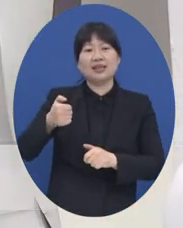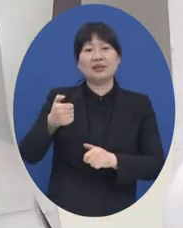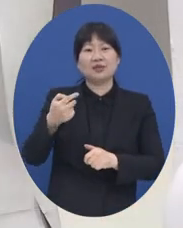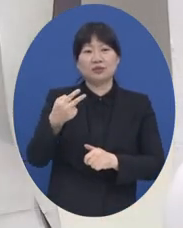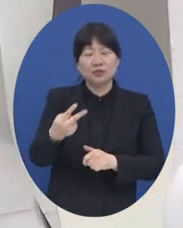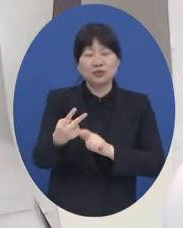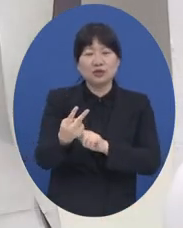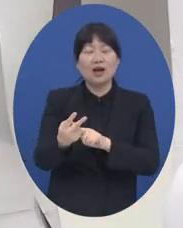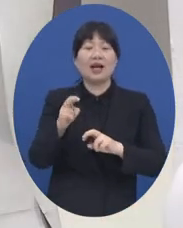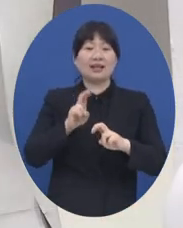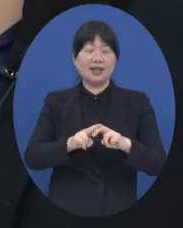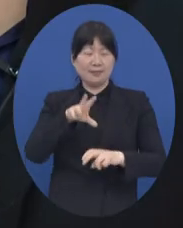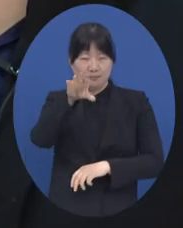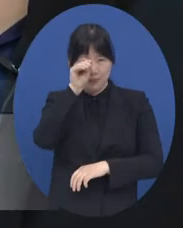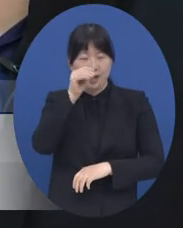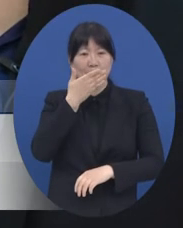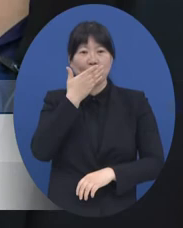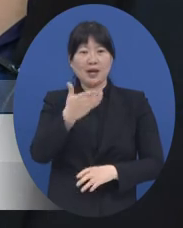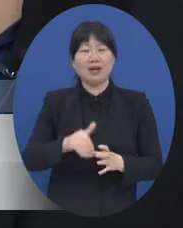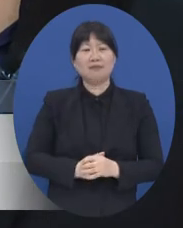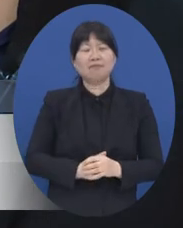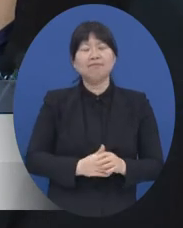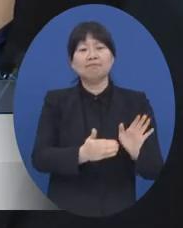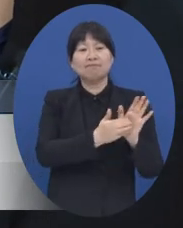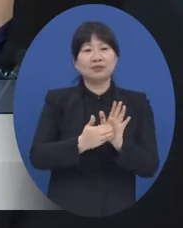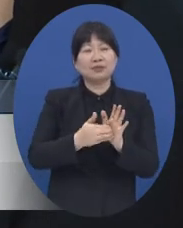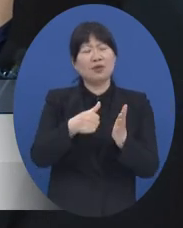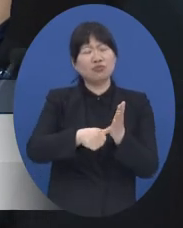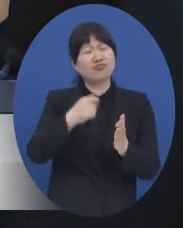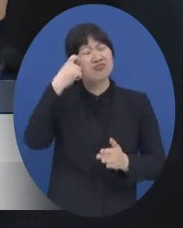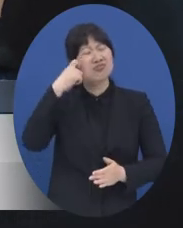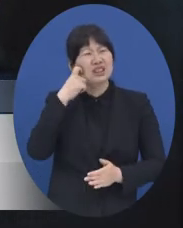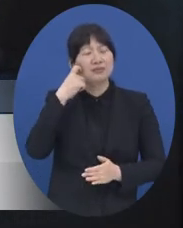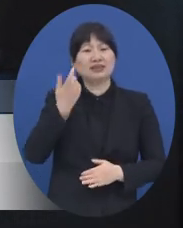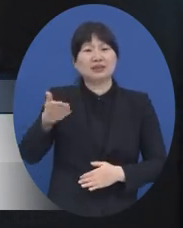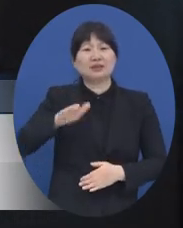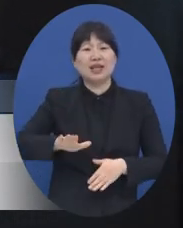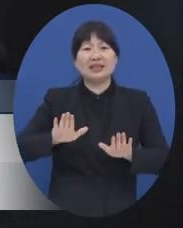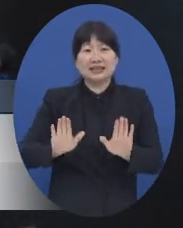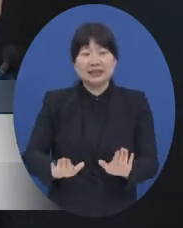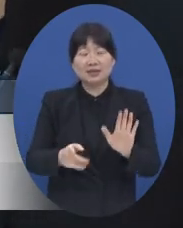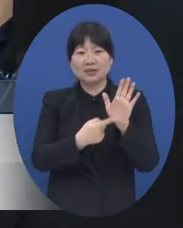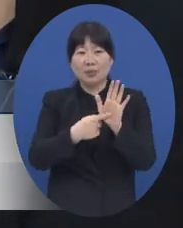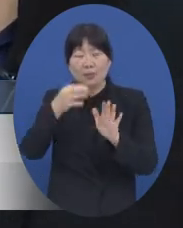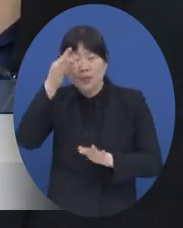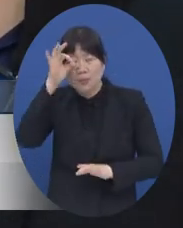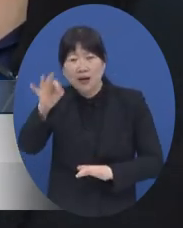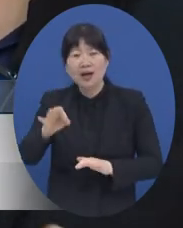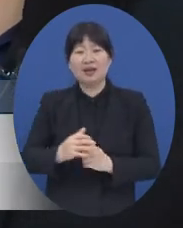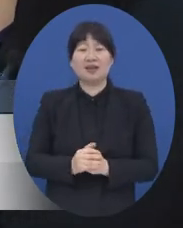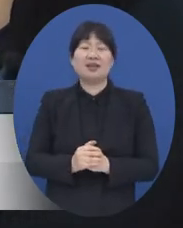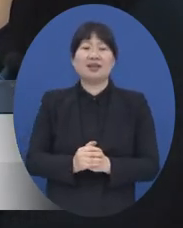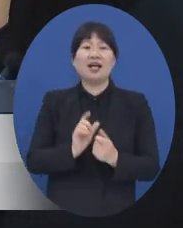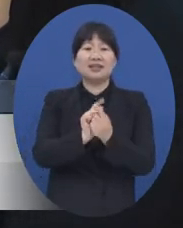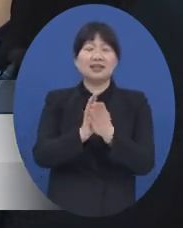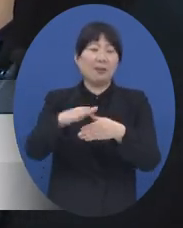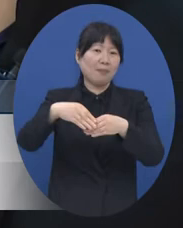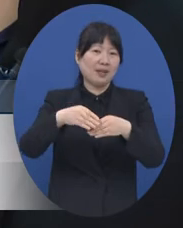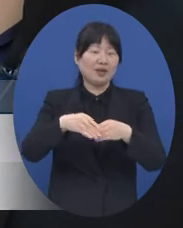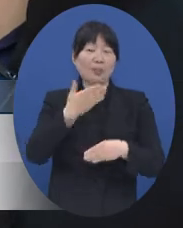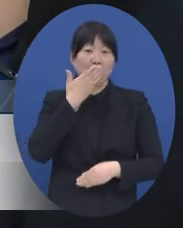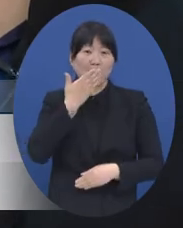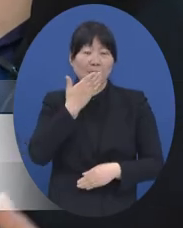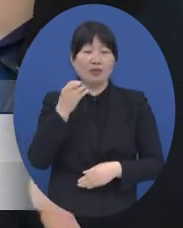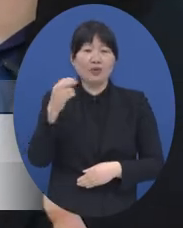한자리에서 감상할 수 있습니다. 금기시 되는 작품처럼 느껴졌었는데요. 이번 전시 같은 경우는 도슨트와 함께 작품을 직접 만져보기도